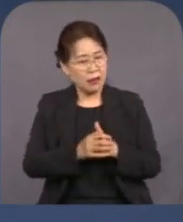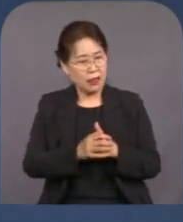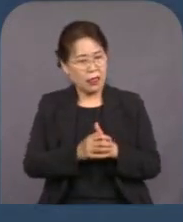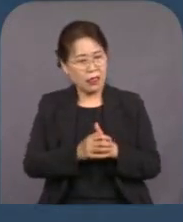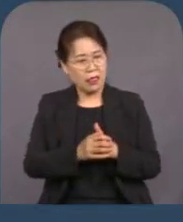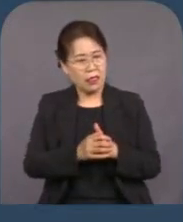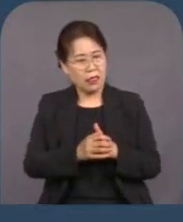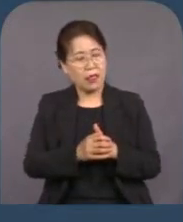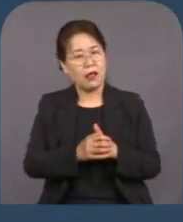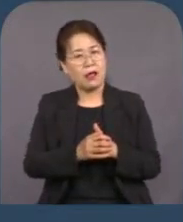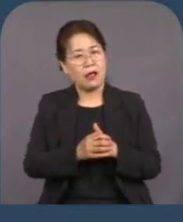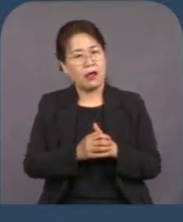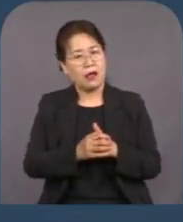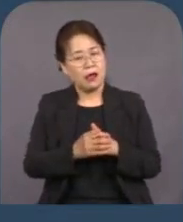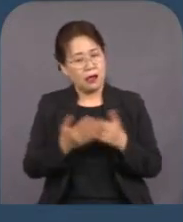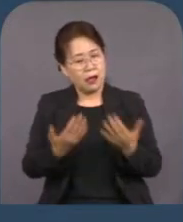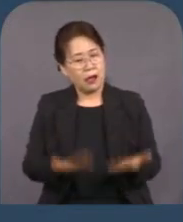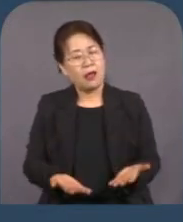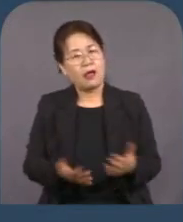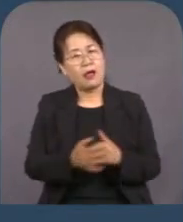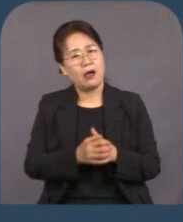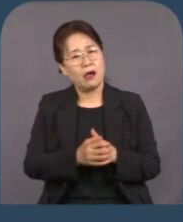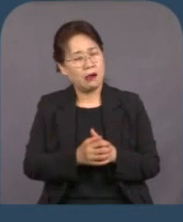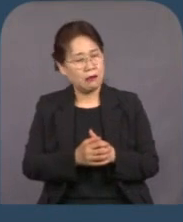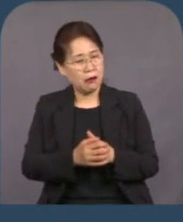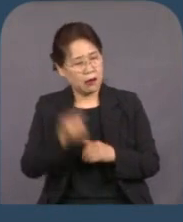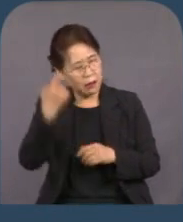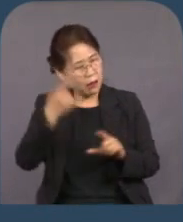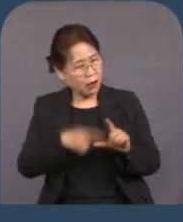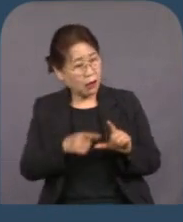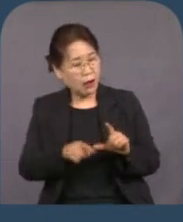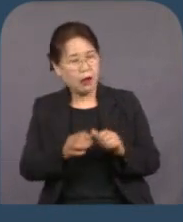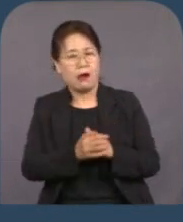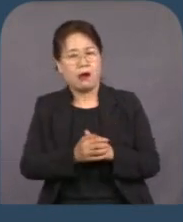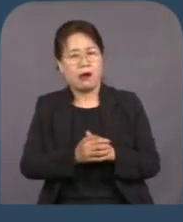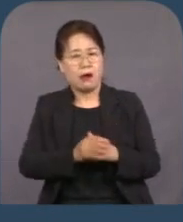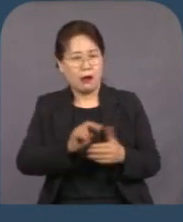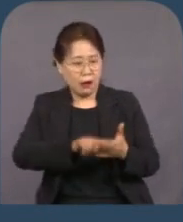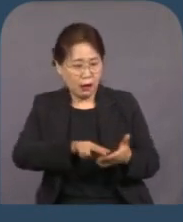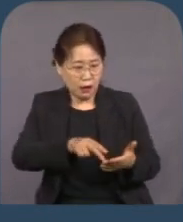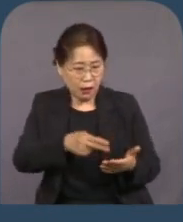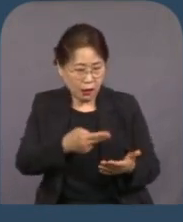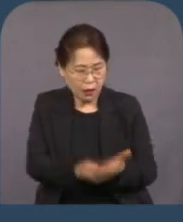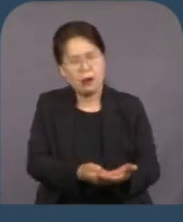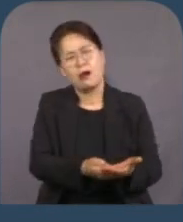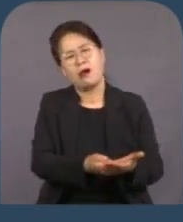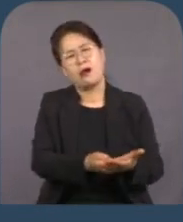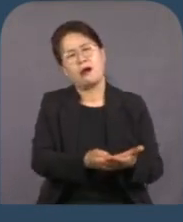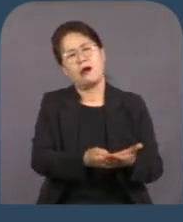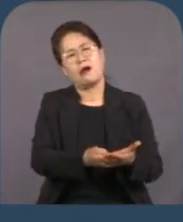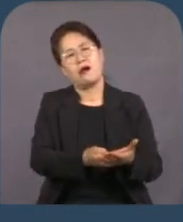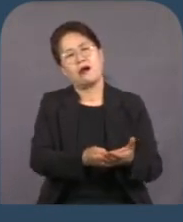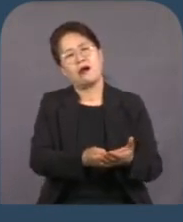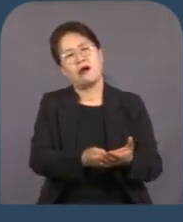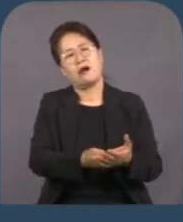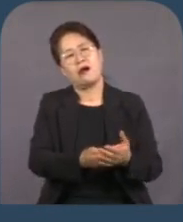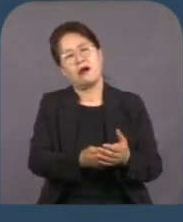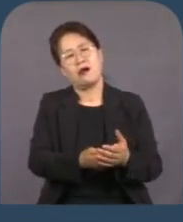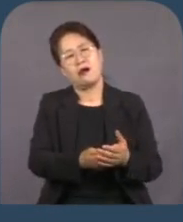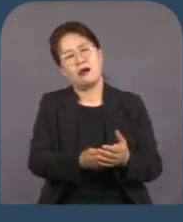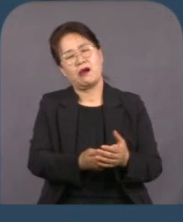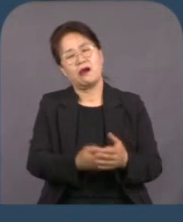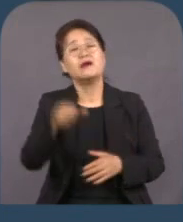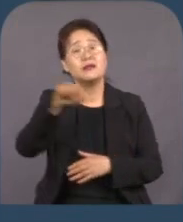되면 업어치기라든지 안아치기 안목 돌리치기를 당해서 패배를 할 수가